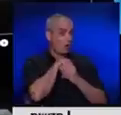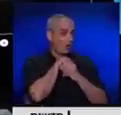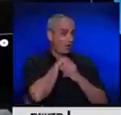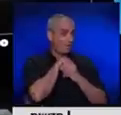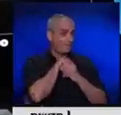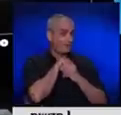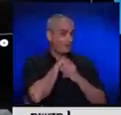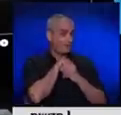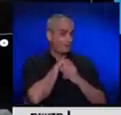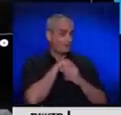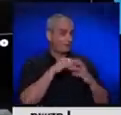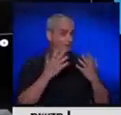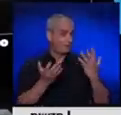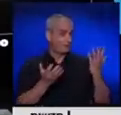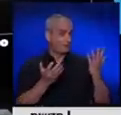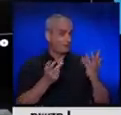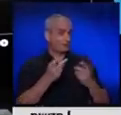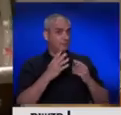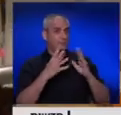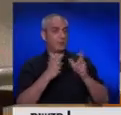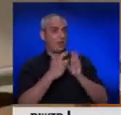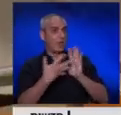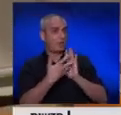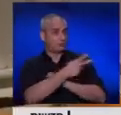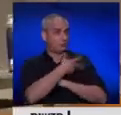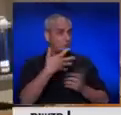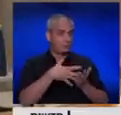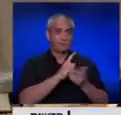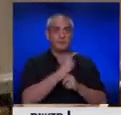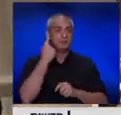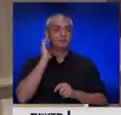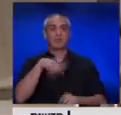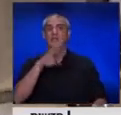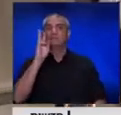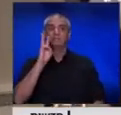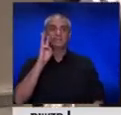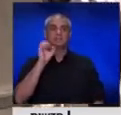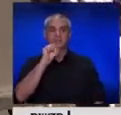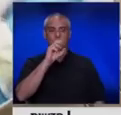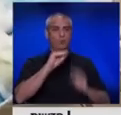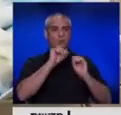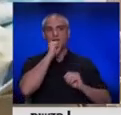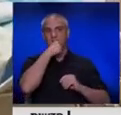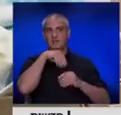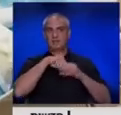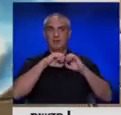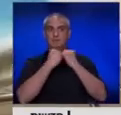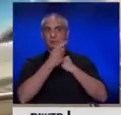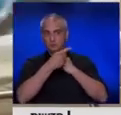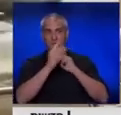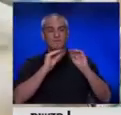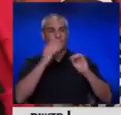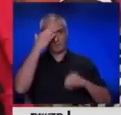ששוטרים, מעורבים, מחז, בודקים. מיד תשמעו איך גם ססי סמוכה, המורה הוותיק בסטודיו,